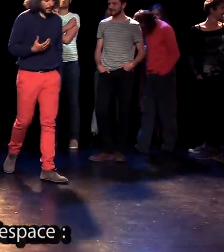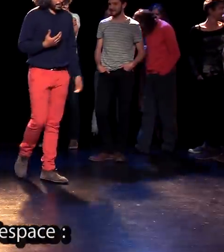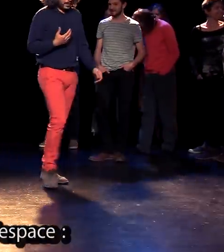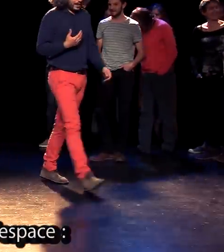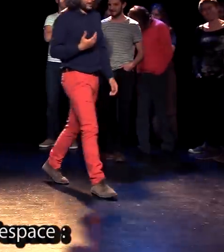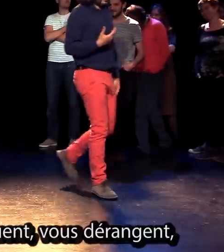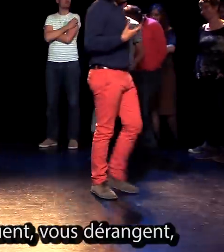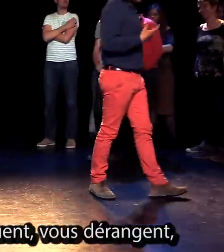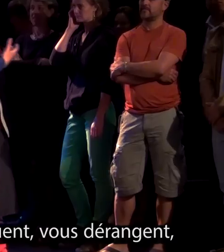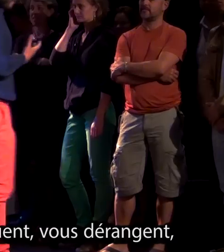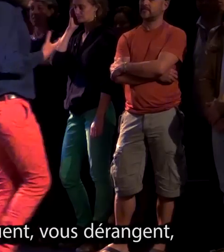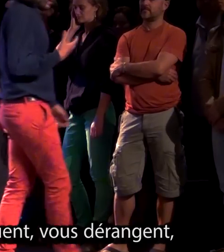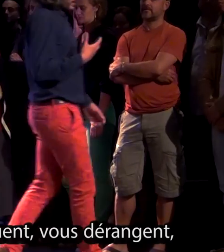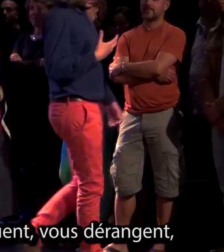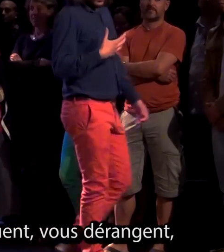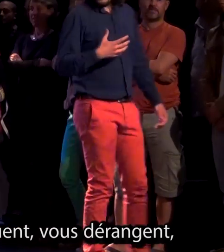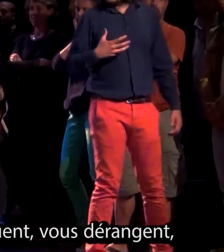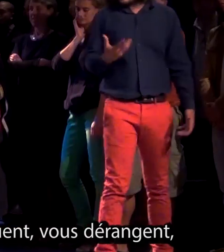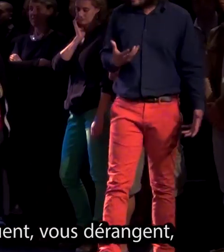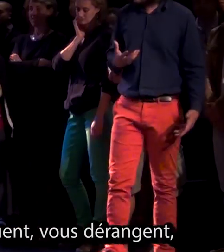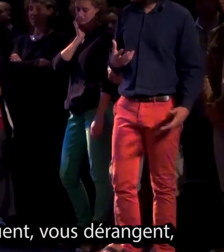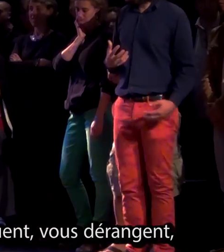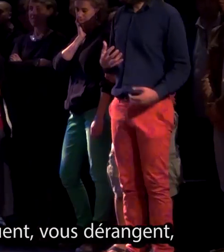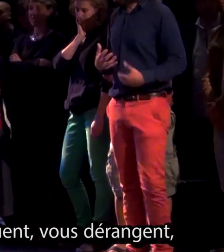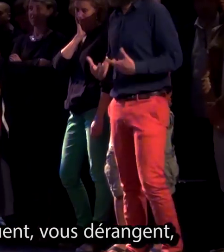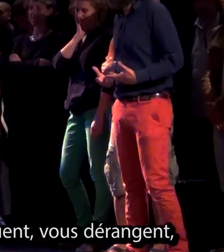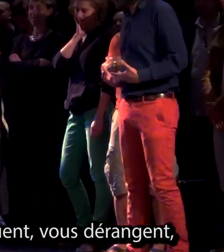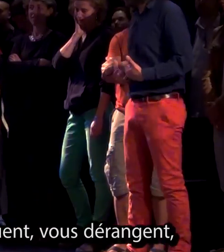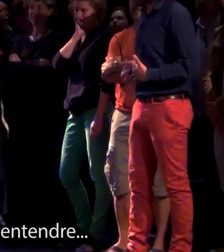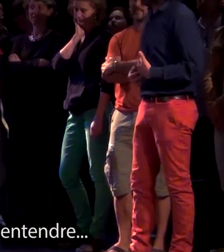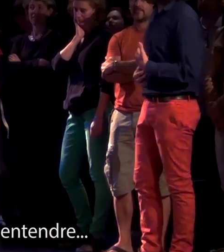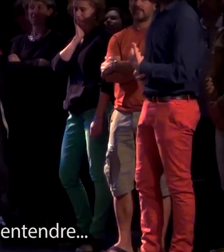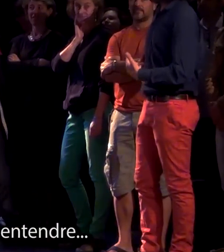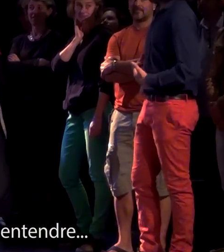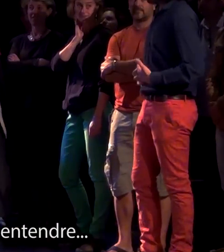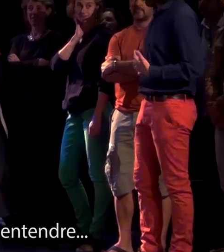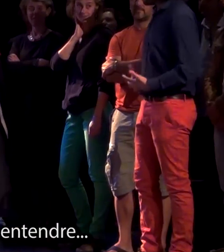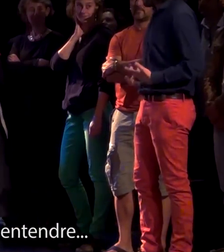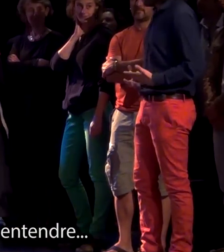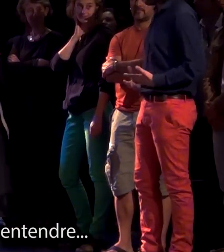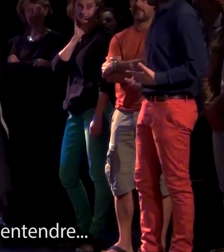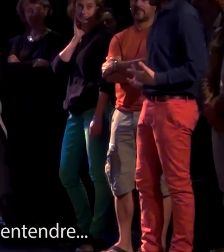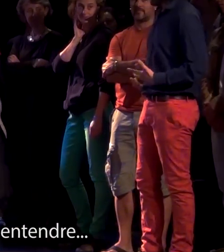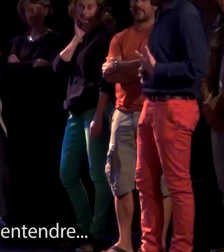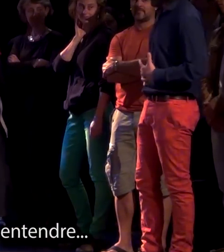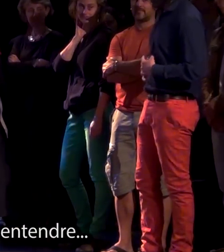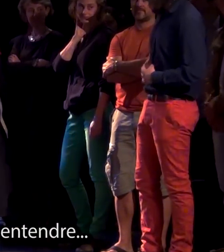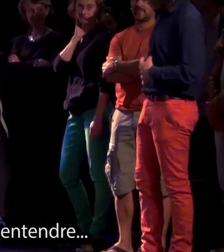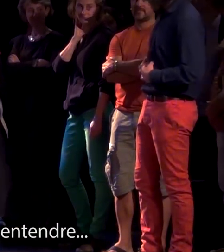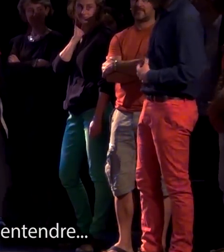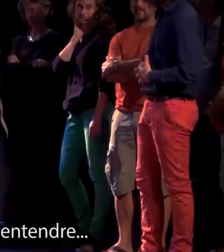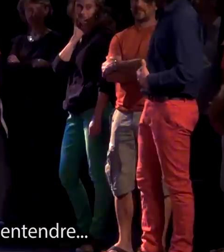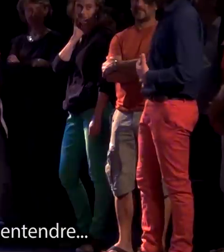l'espace. Est-ce que ces phrases vous choquent, vous dérangent, sont pas agréables à entendre? Voilà, un truc qui